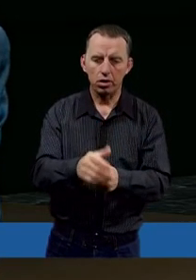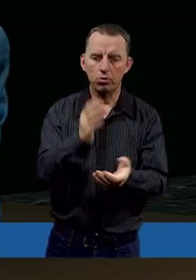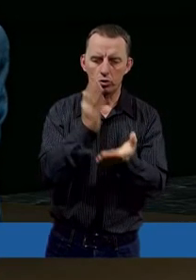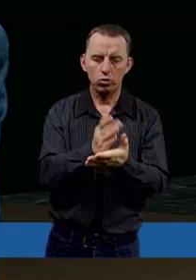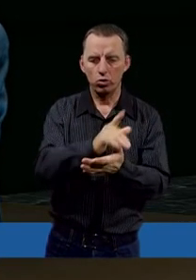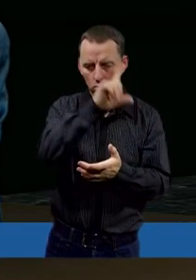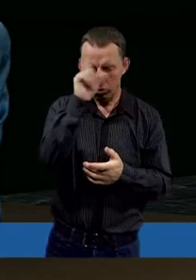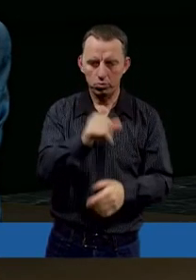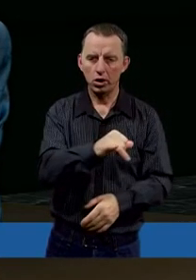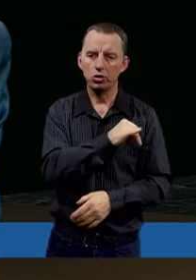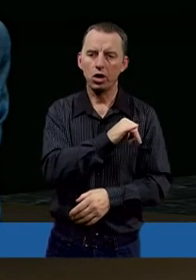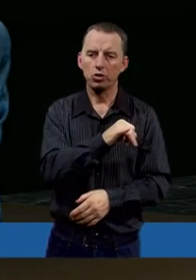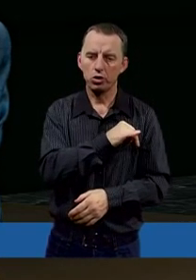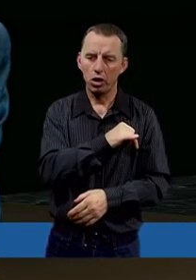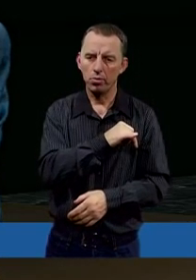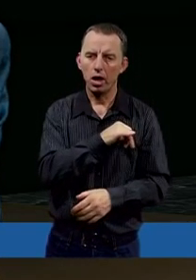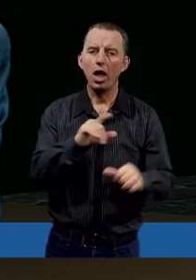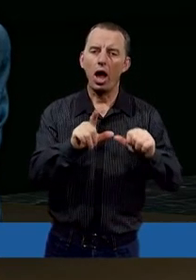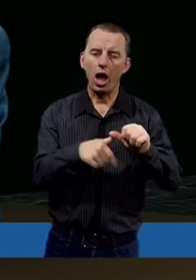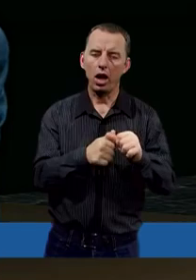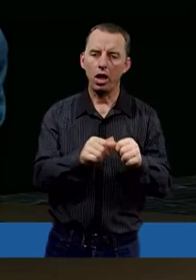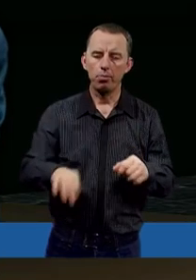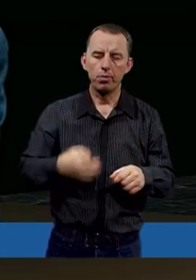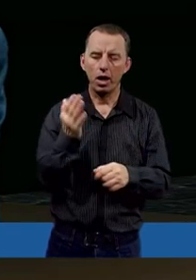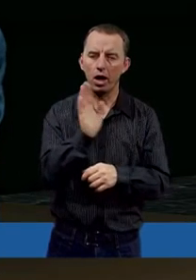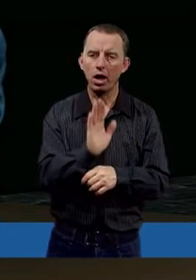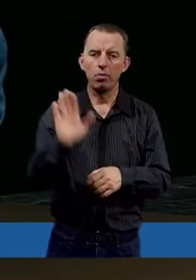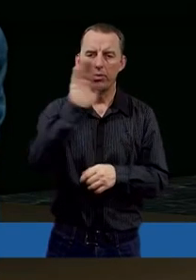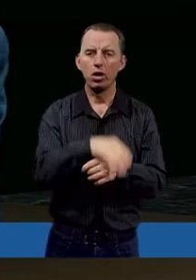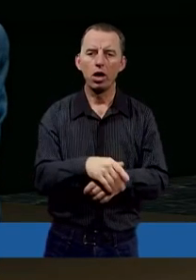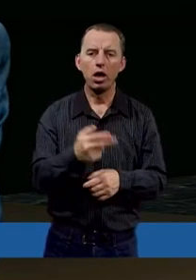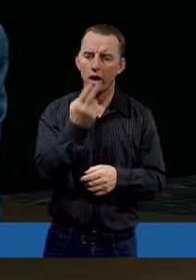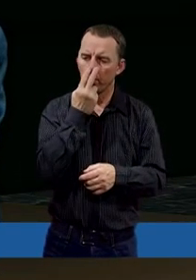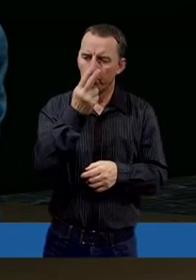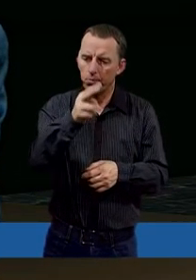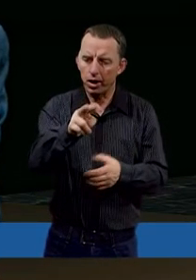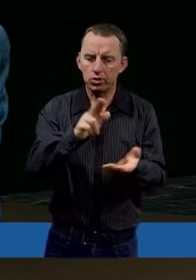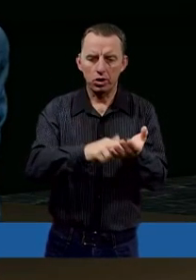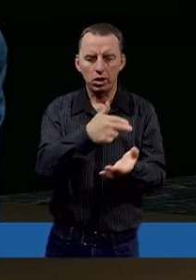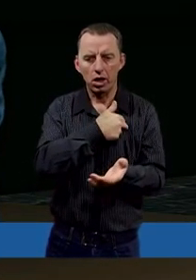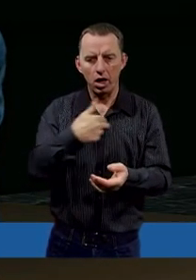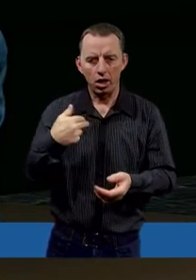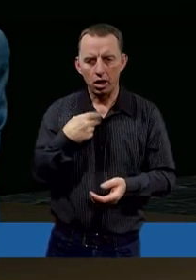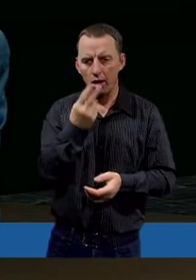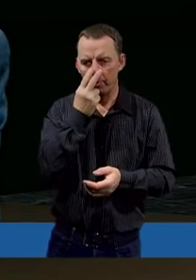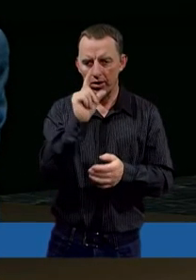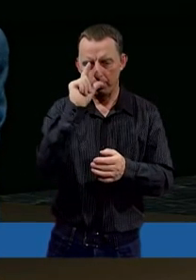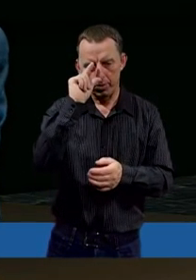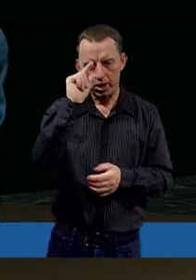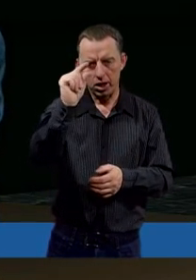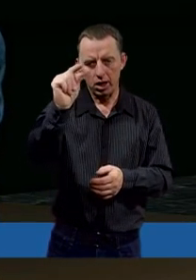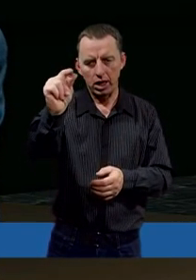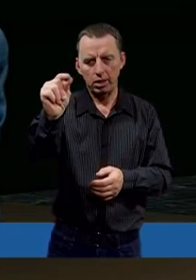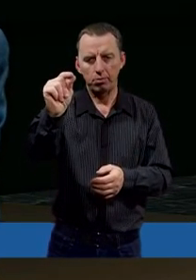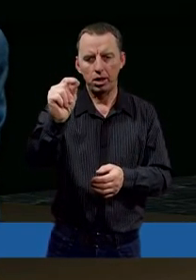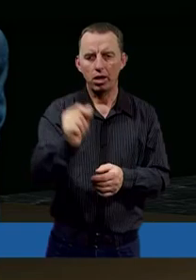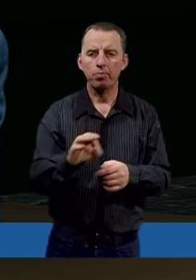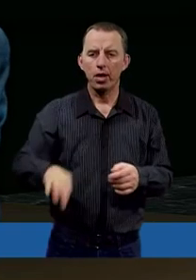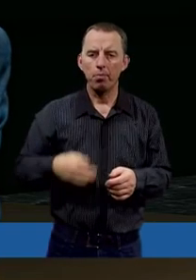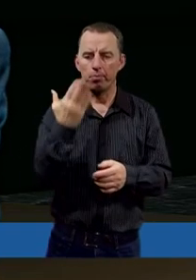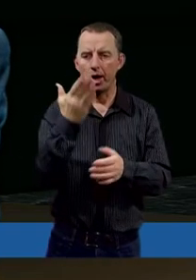grzesznymi, ale Pan Bóg tak jak na nas patrzy, to patrzy przez pryzmat